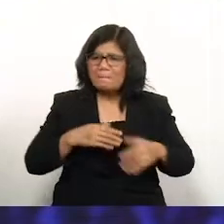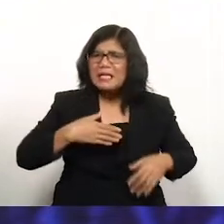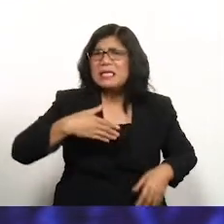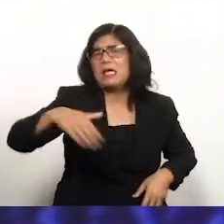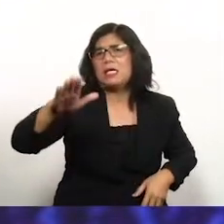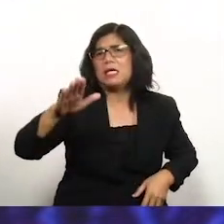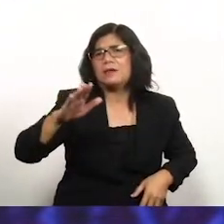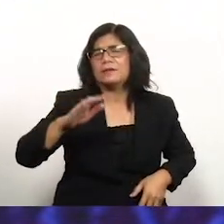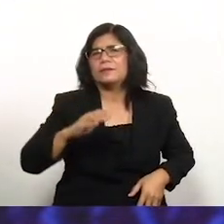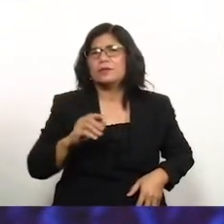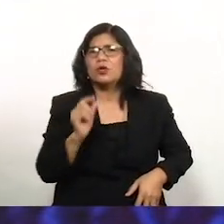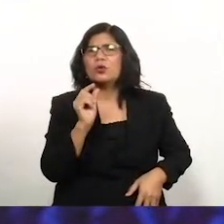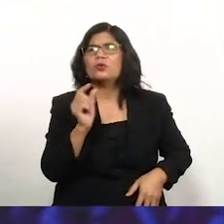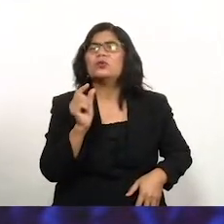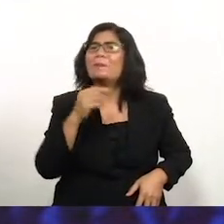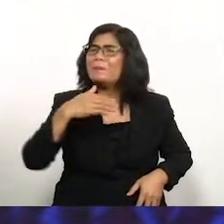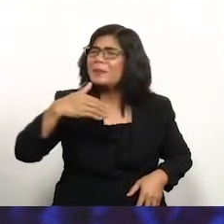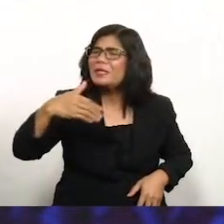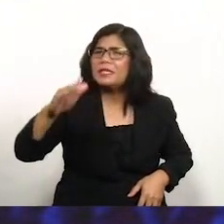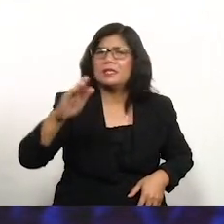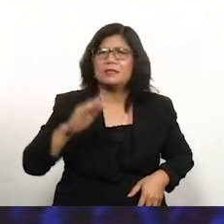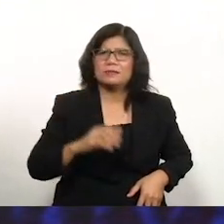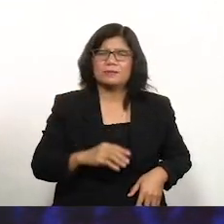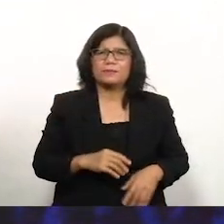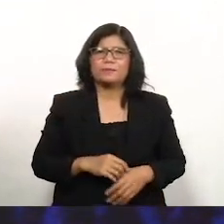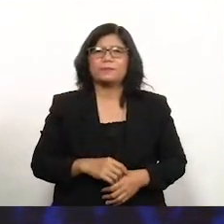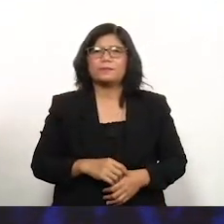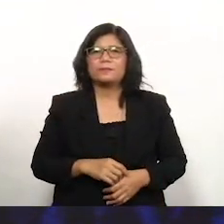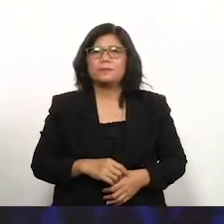ogoh-ogoh Hai untuk pergi ke